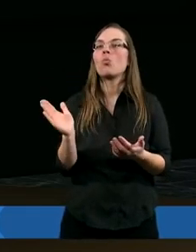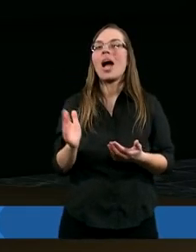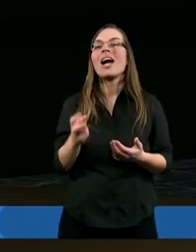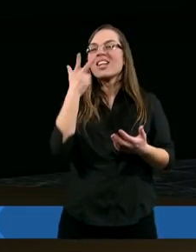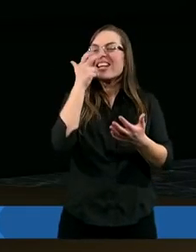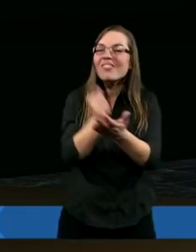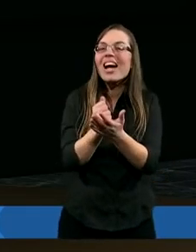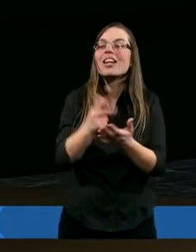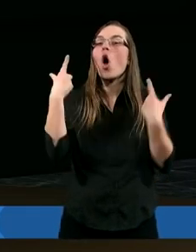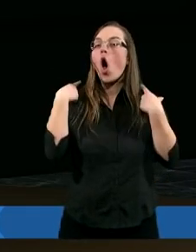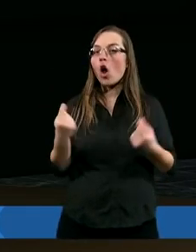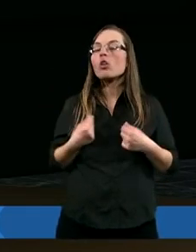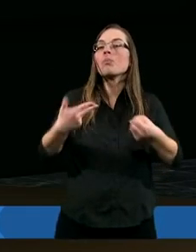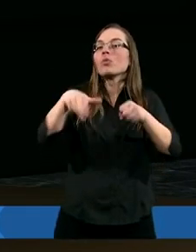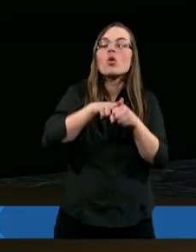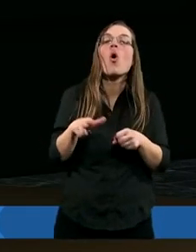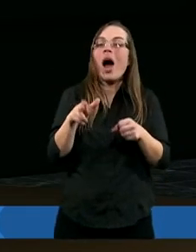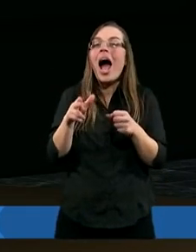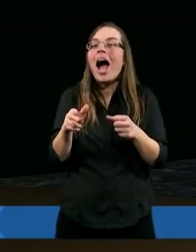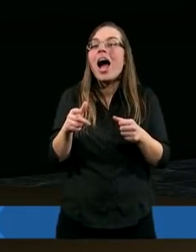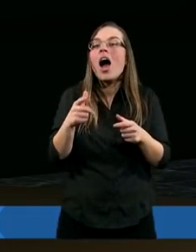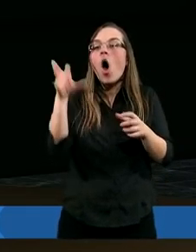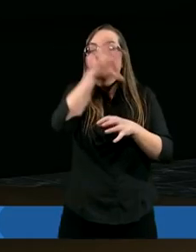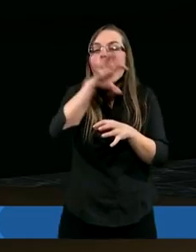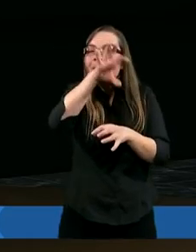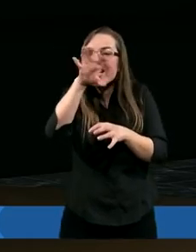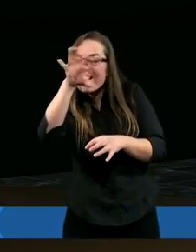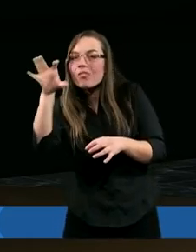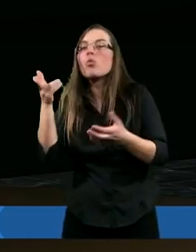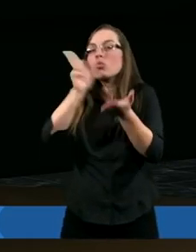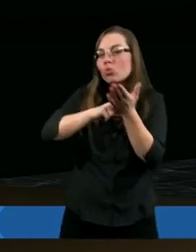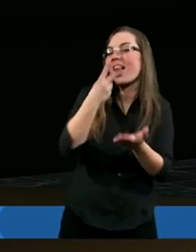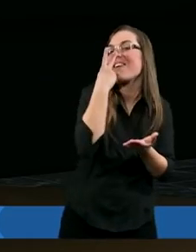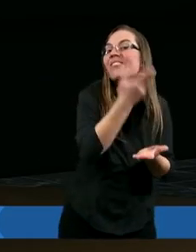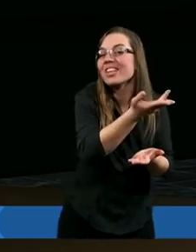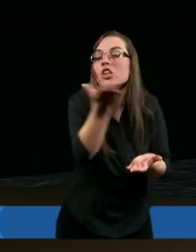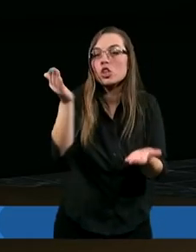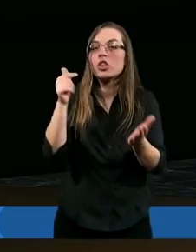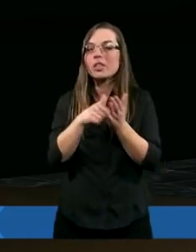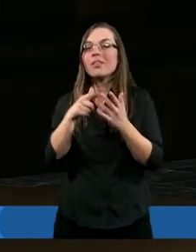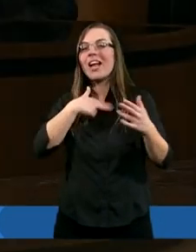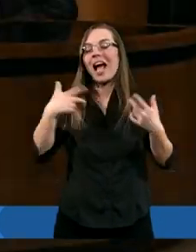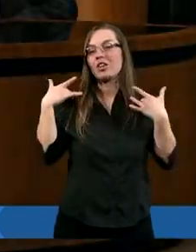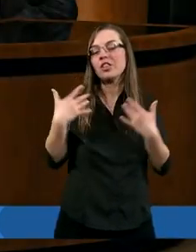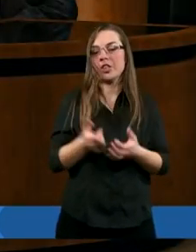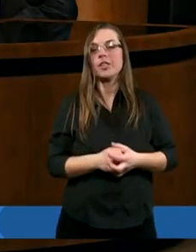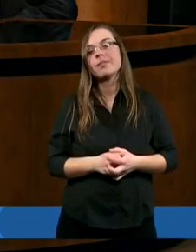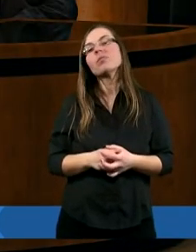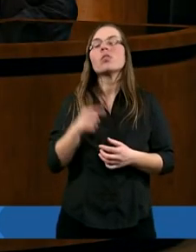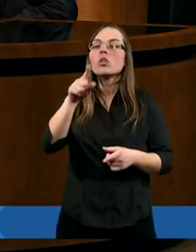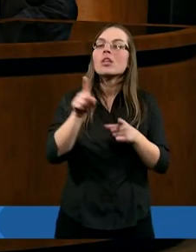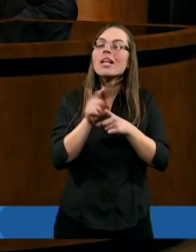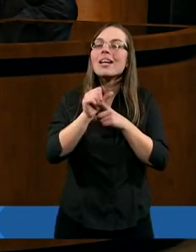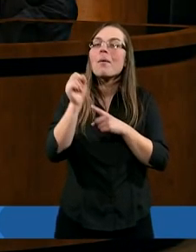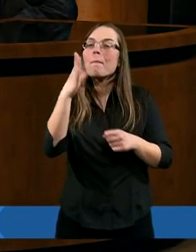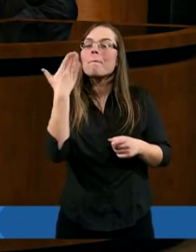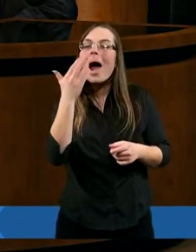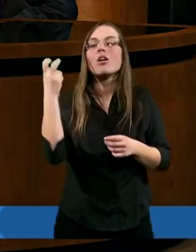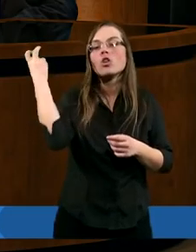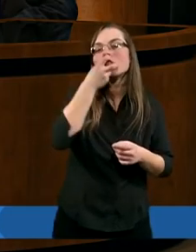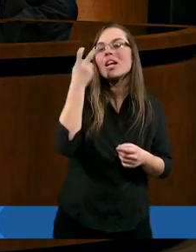stwierdzenie osoby, która obserwuje, która widzi to. Jest też to